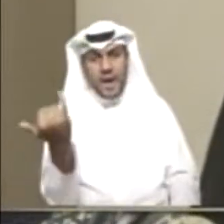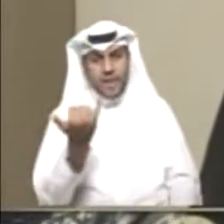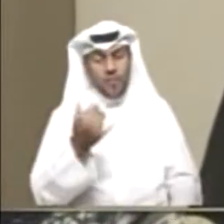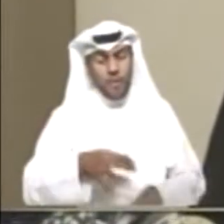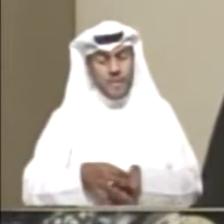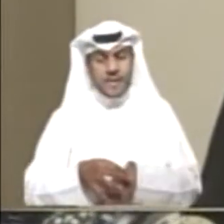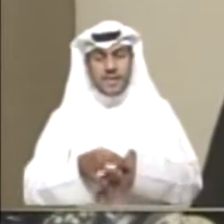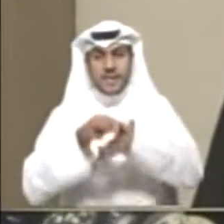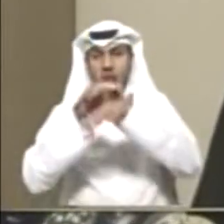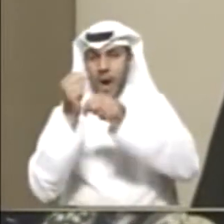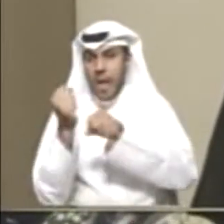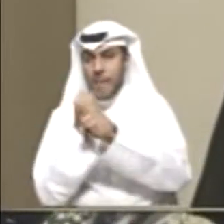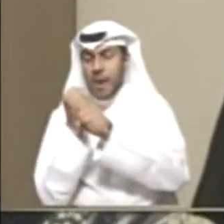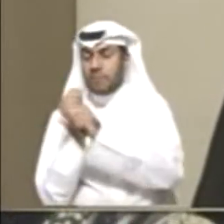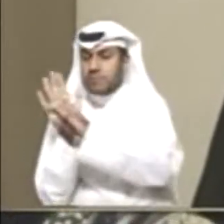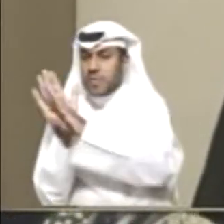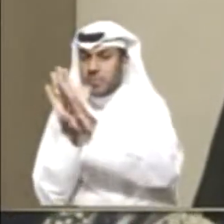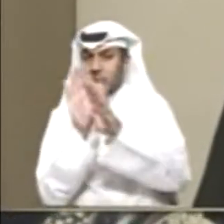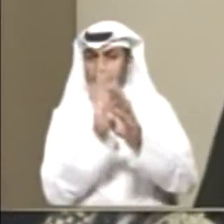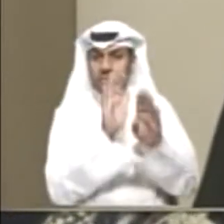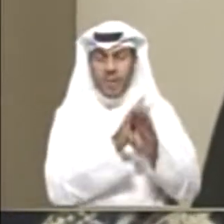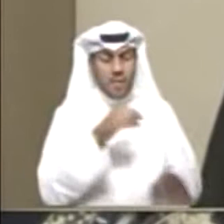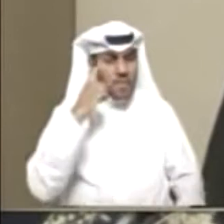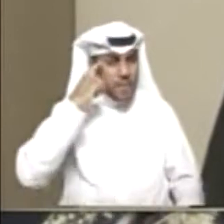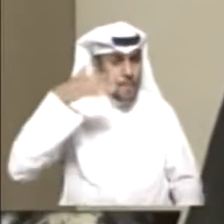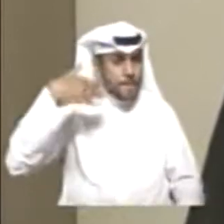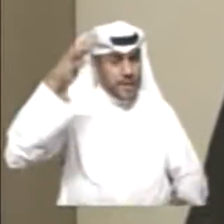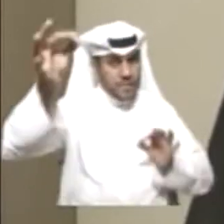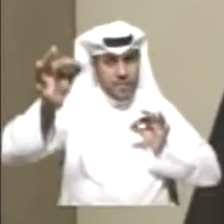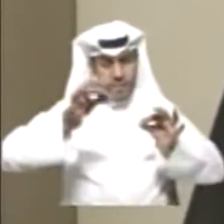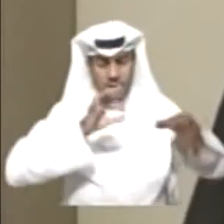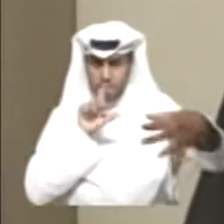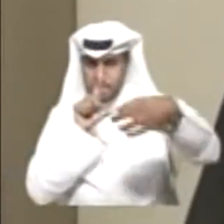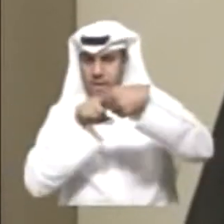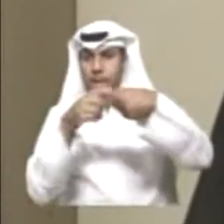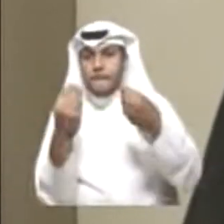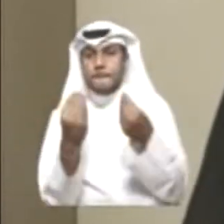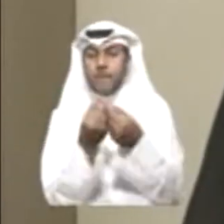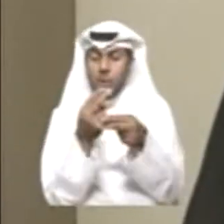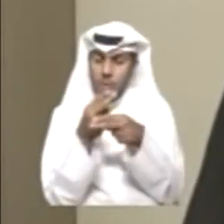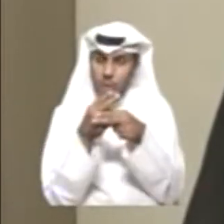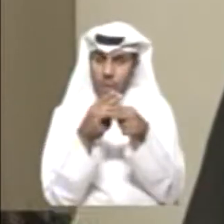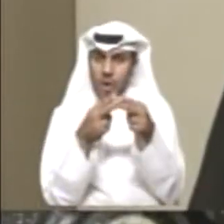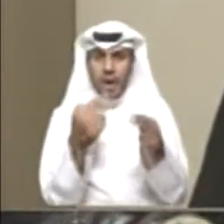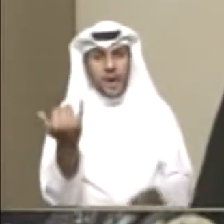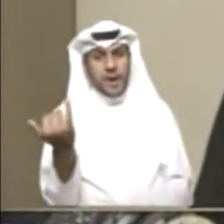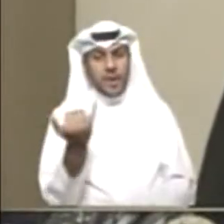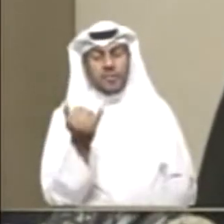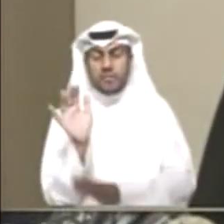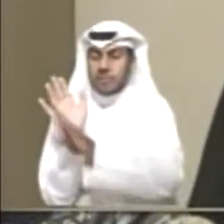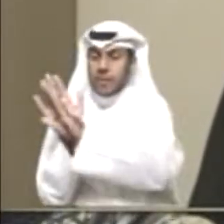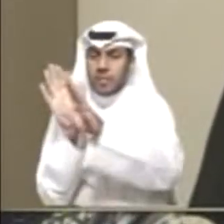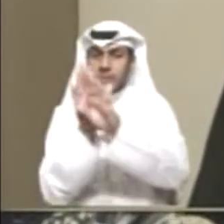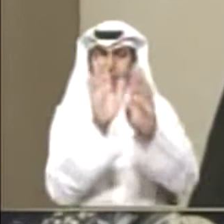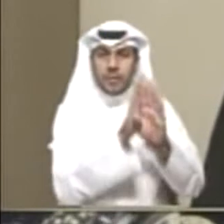أساسية لسياستها الخارجية وإحدى ملامح قوتها، كما وإنها تولي مسألة دعم